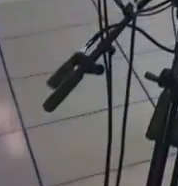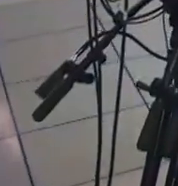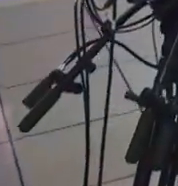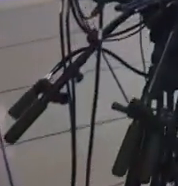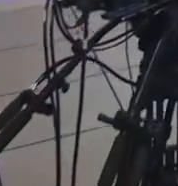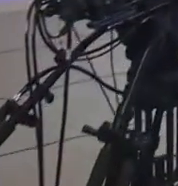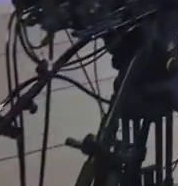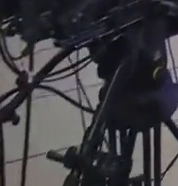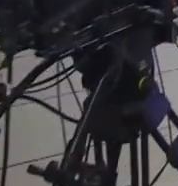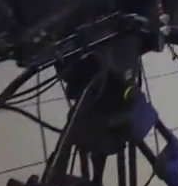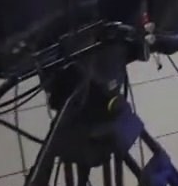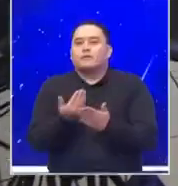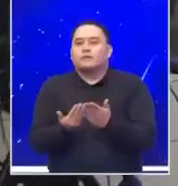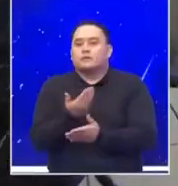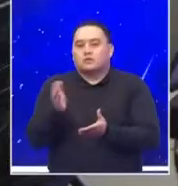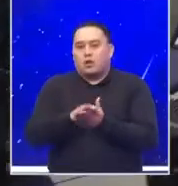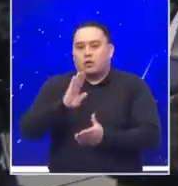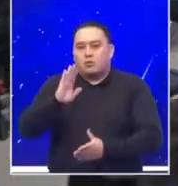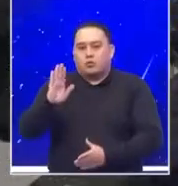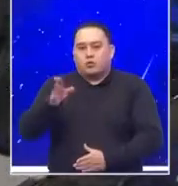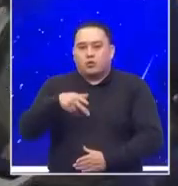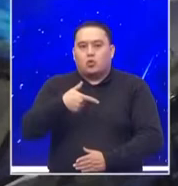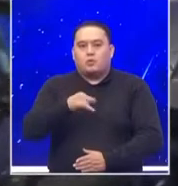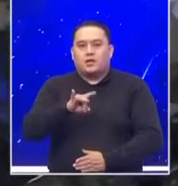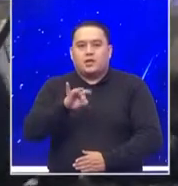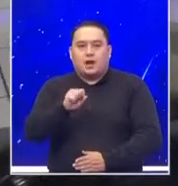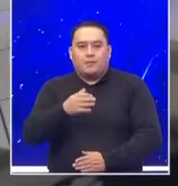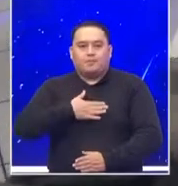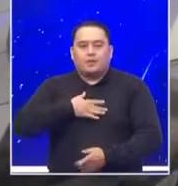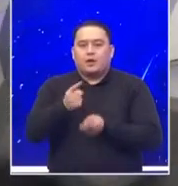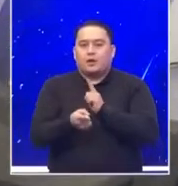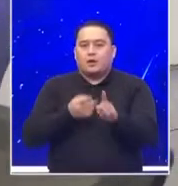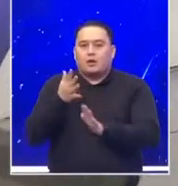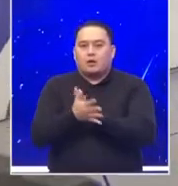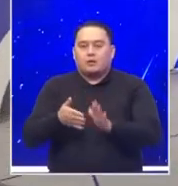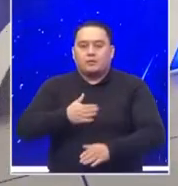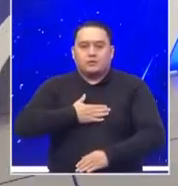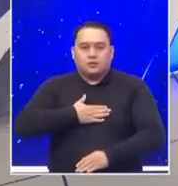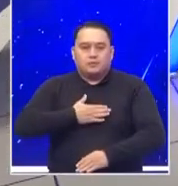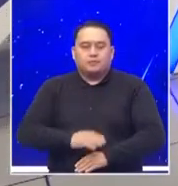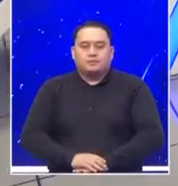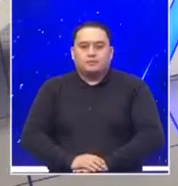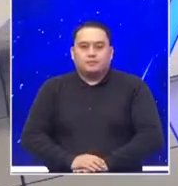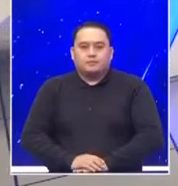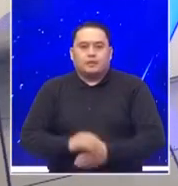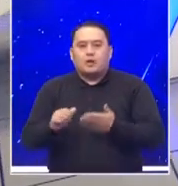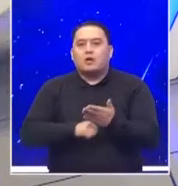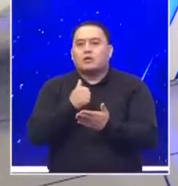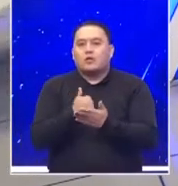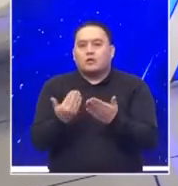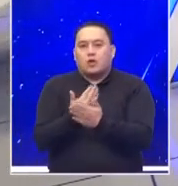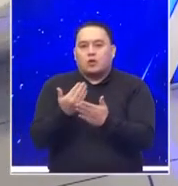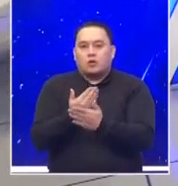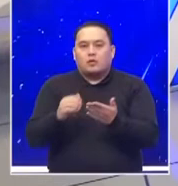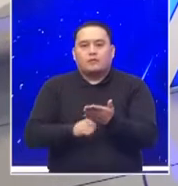здравствуйте в эфире телеканала жетысу новости в студии работает буль мира тимергалиева сурдоперевод обеспечивает мара джумабеков и в начале